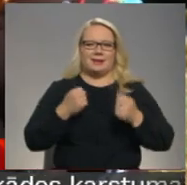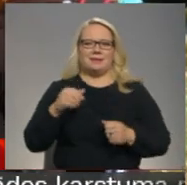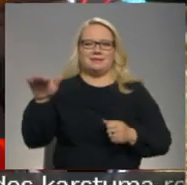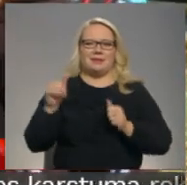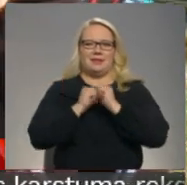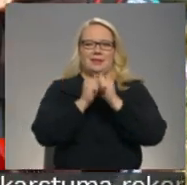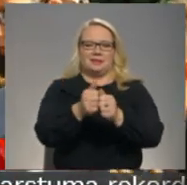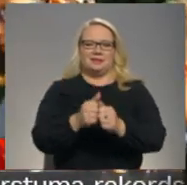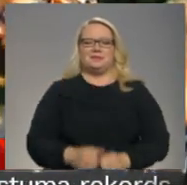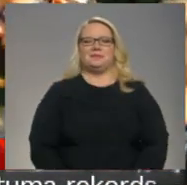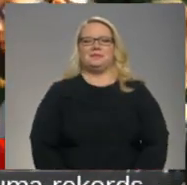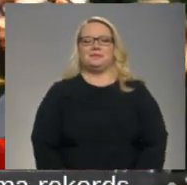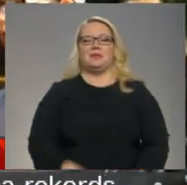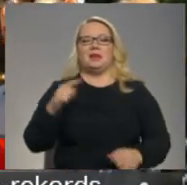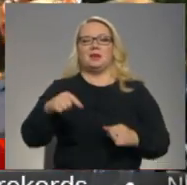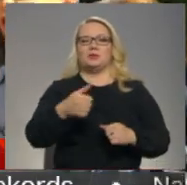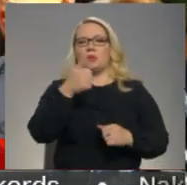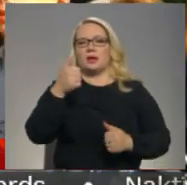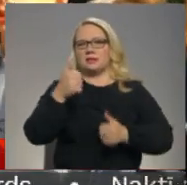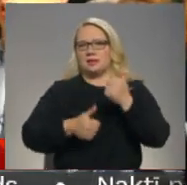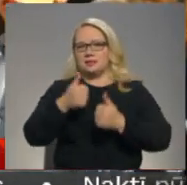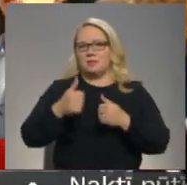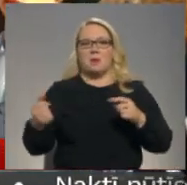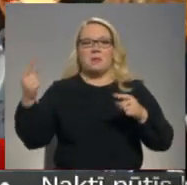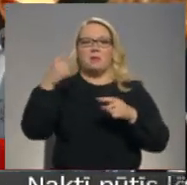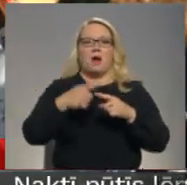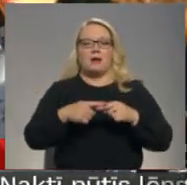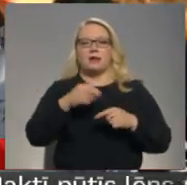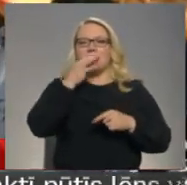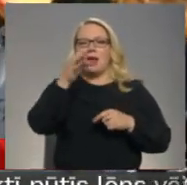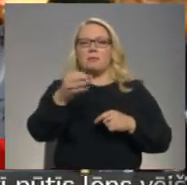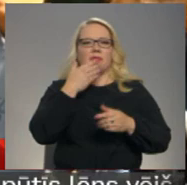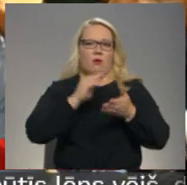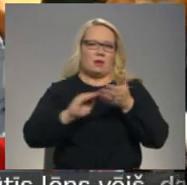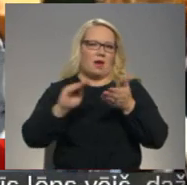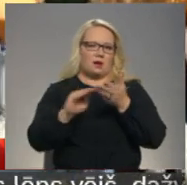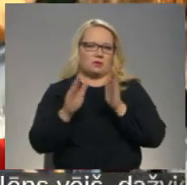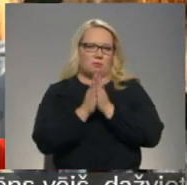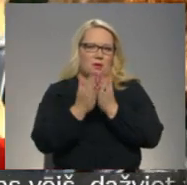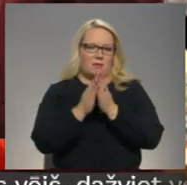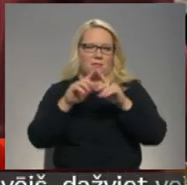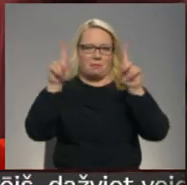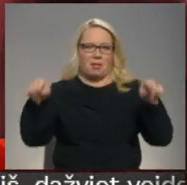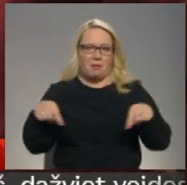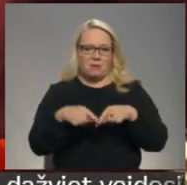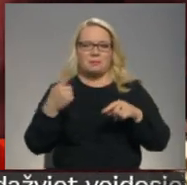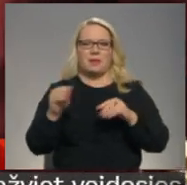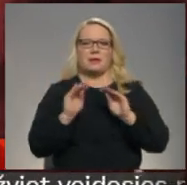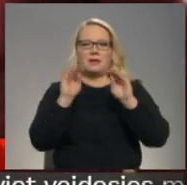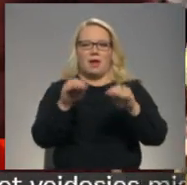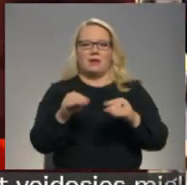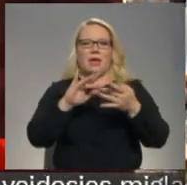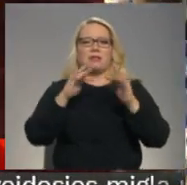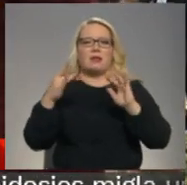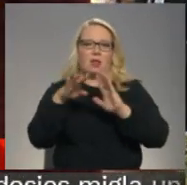sadzīt. Jā. Šogad sacensībās pirmoreiz atbildes nav jāraksta uz papīra lapas, bet gan jāievada speciālā